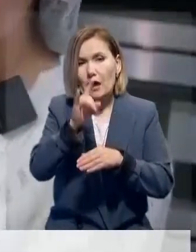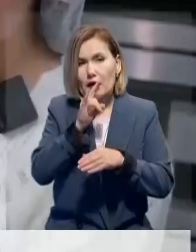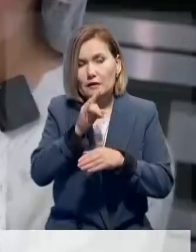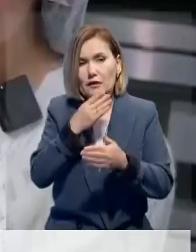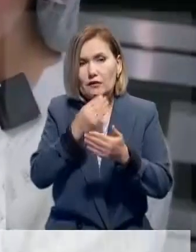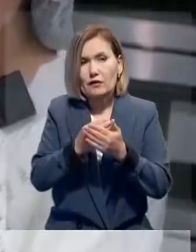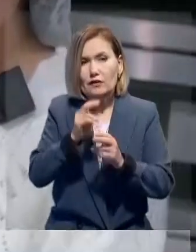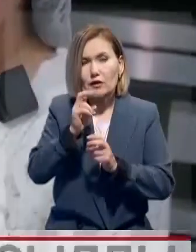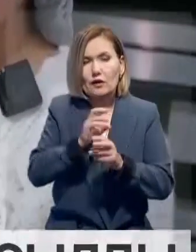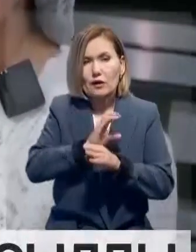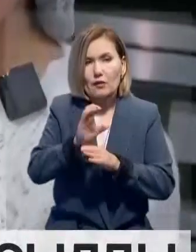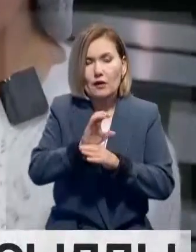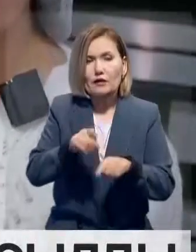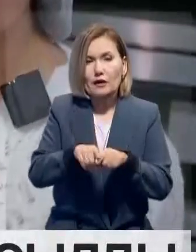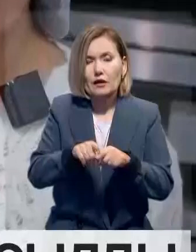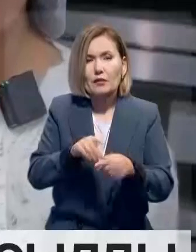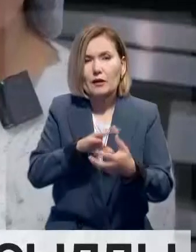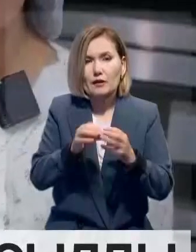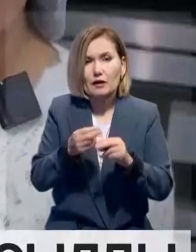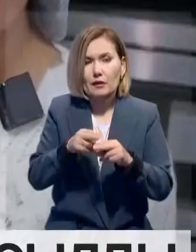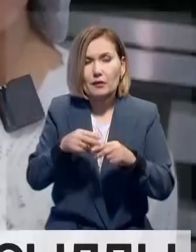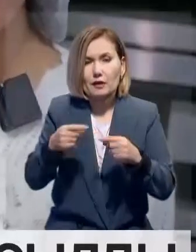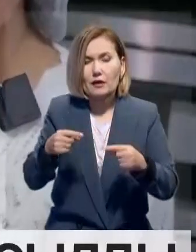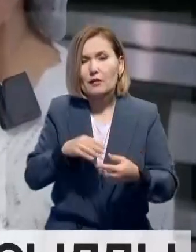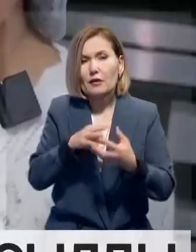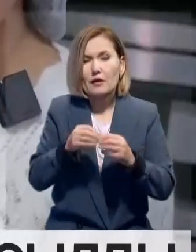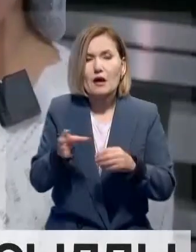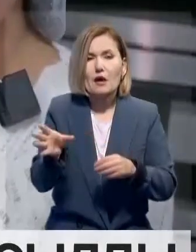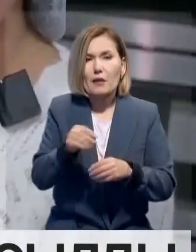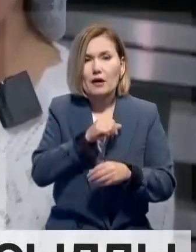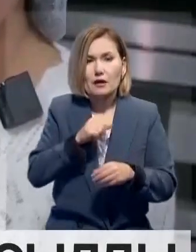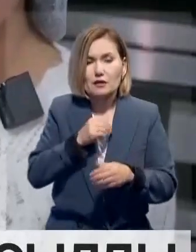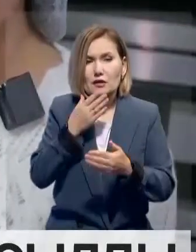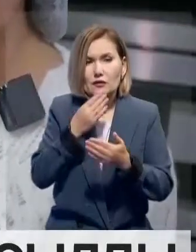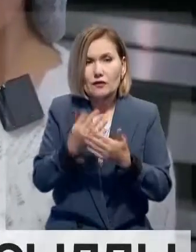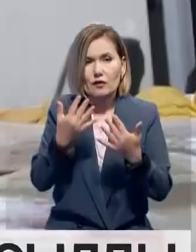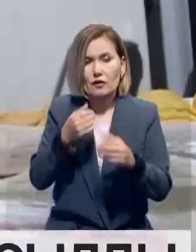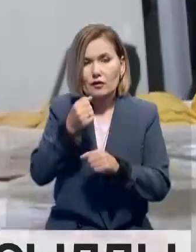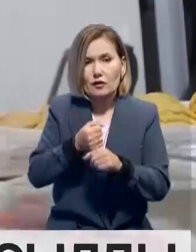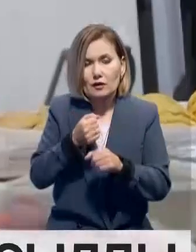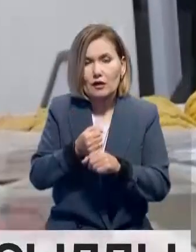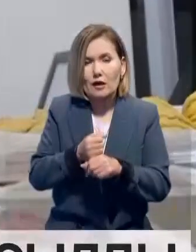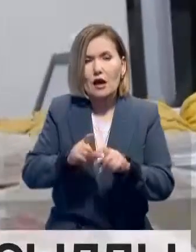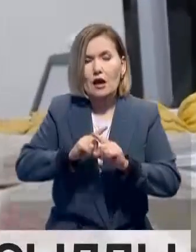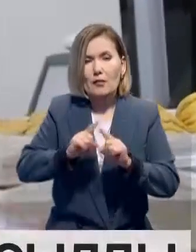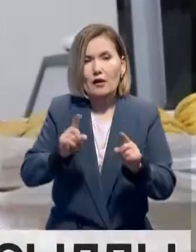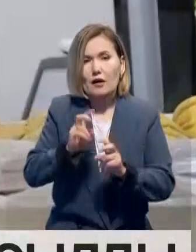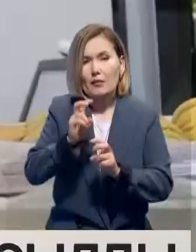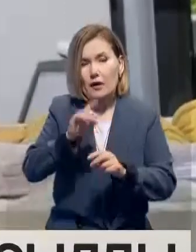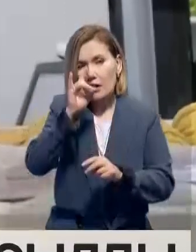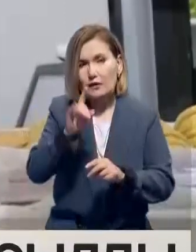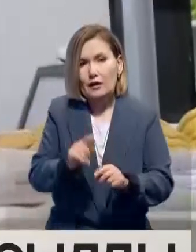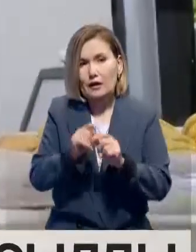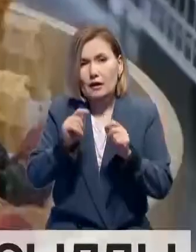өнімдерді қолданамыз. Май, тұз, ірімшік, қарақұмық ұны болсын. Бәрін өзіміздің кәсіпкерлерден сатып аламыз. Бірге өндіріс биыл Қазақстанның